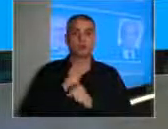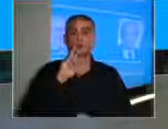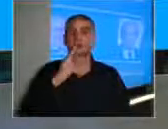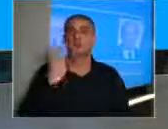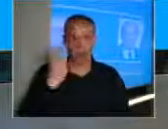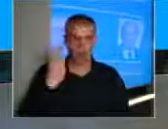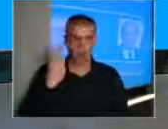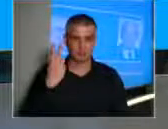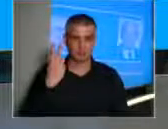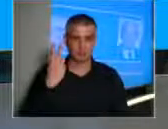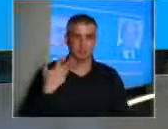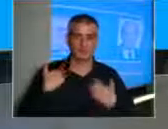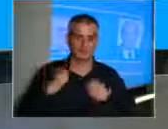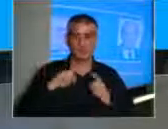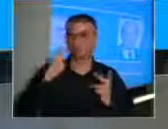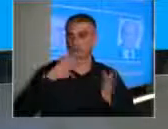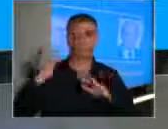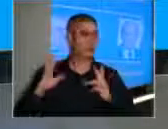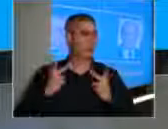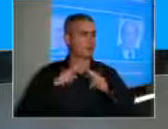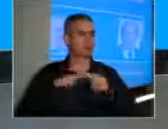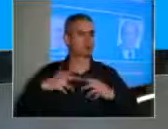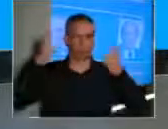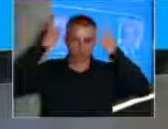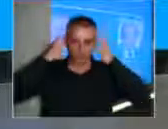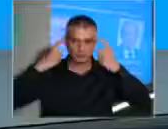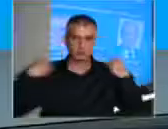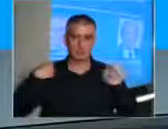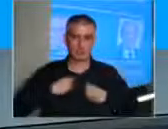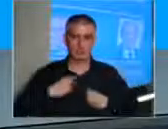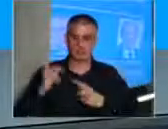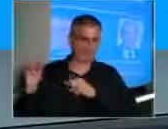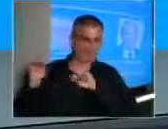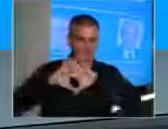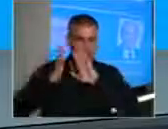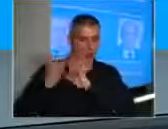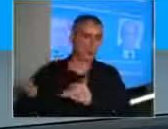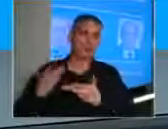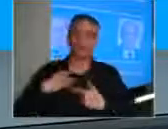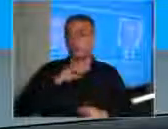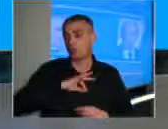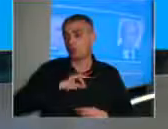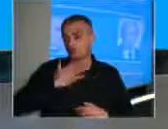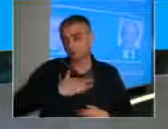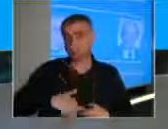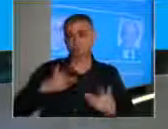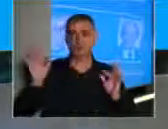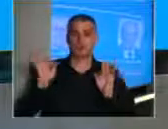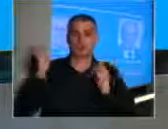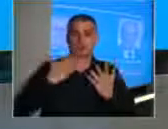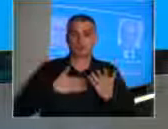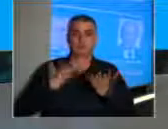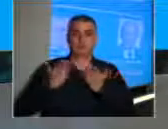שנתיים, כוחות... אבל אתה יודע, אומרים, אז למה השאירו שם את הקסדה, ולמה לא העבירו את הכל, כי הרוסים גם רצו טקס